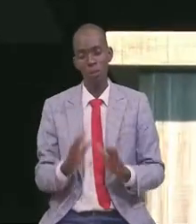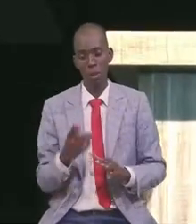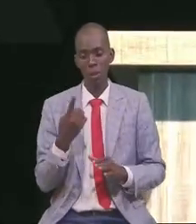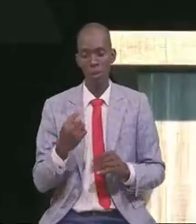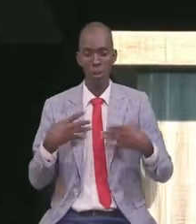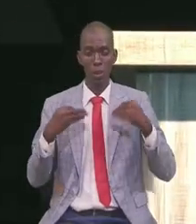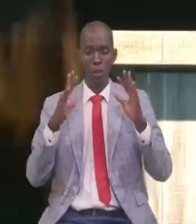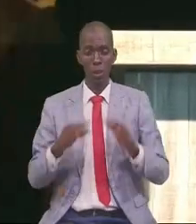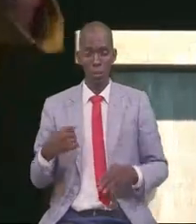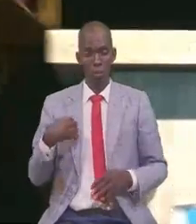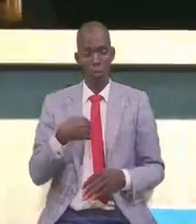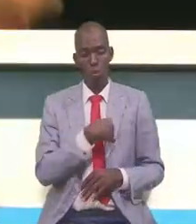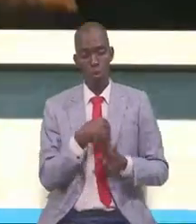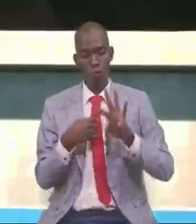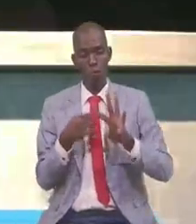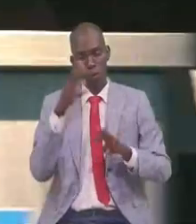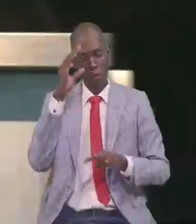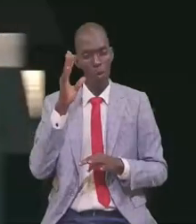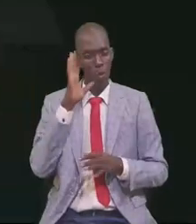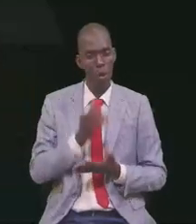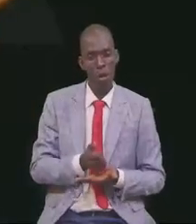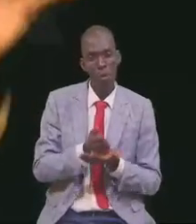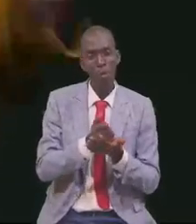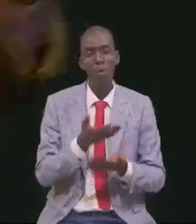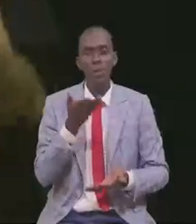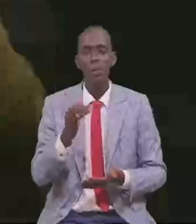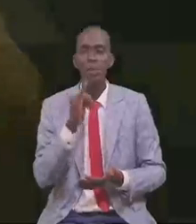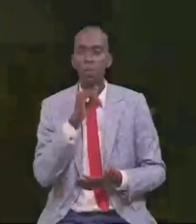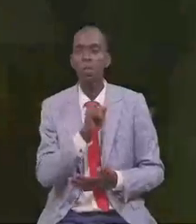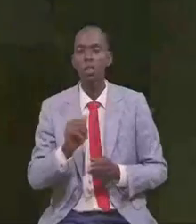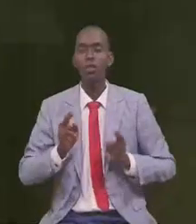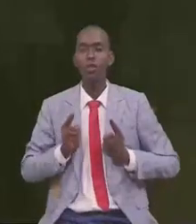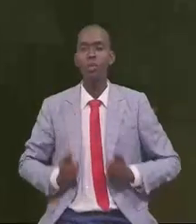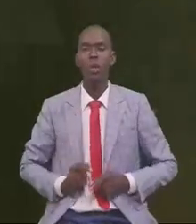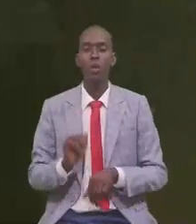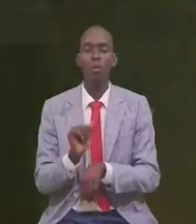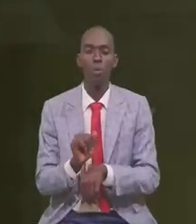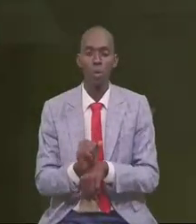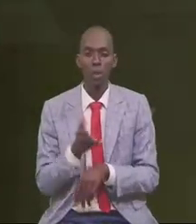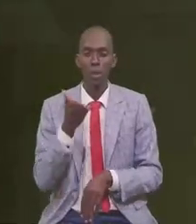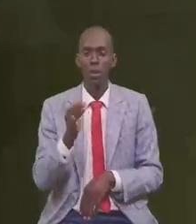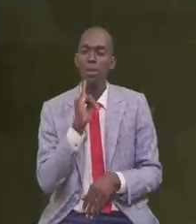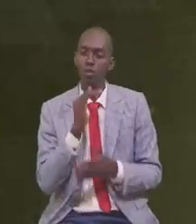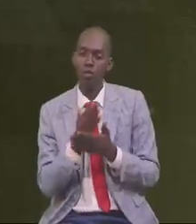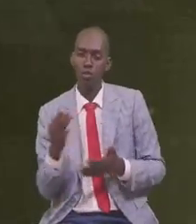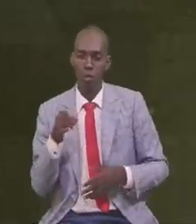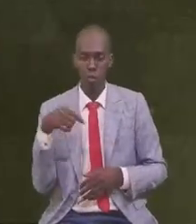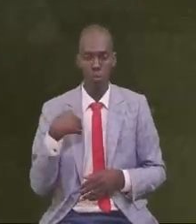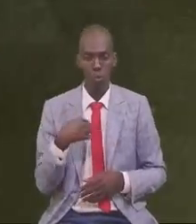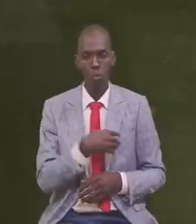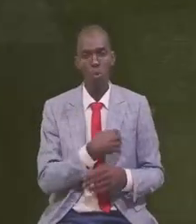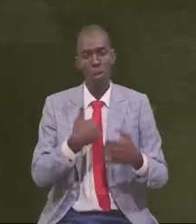t'aider. Il y a le rôle humain. Il y a quelque chose que nous devons faire afin que nous